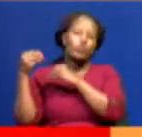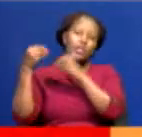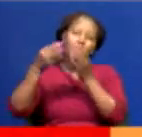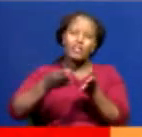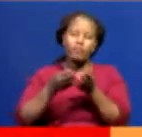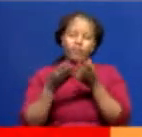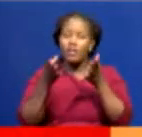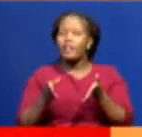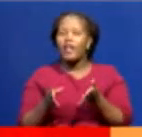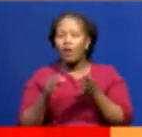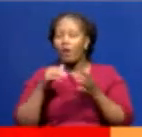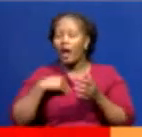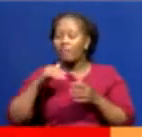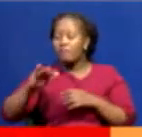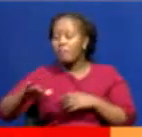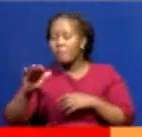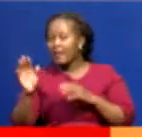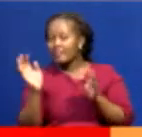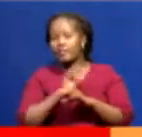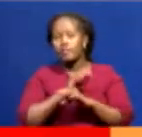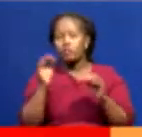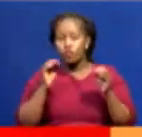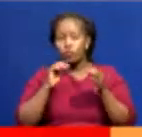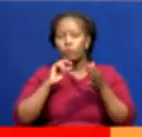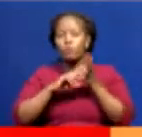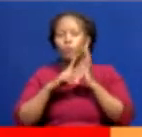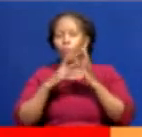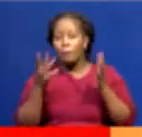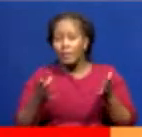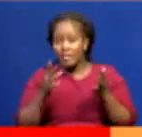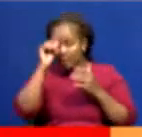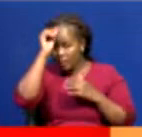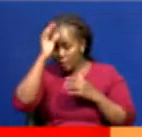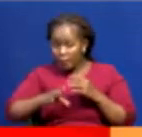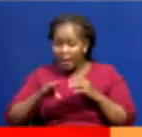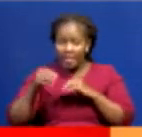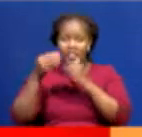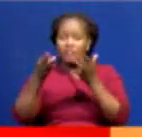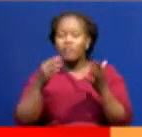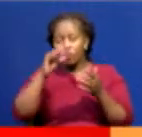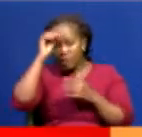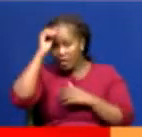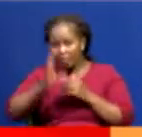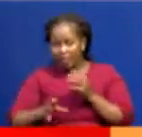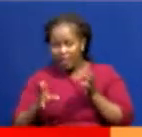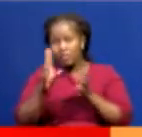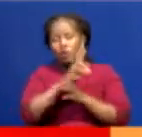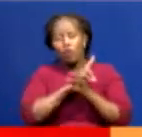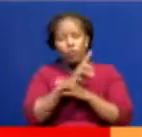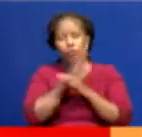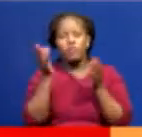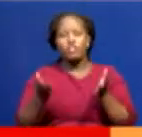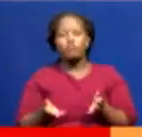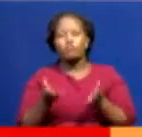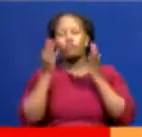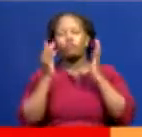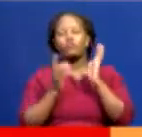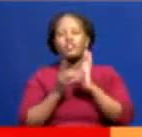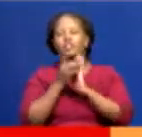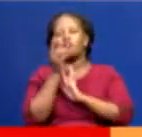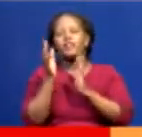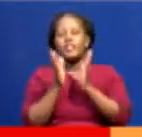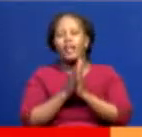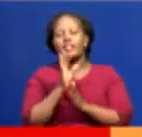as at today. Inamaanisha kwamba zile pesa magavana ambao wamepatiwa watatumia katika kuimarisha masuala ya maendeleo katika